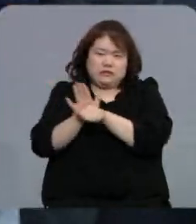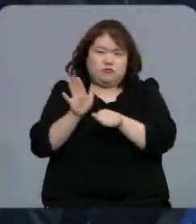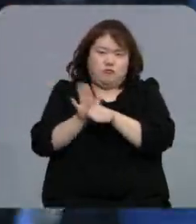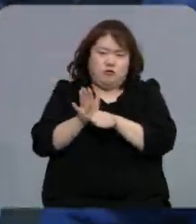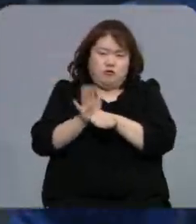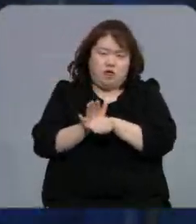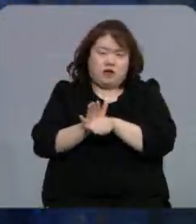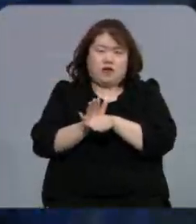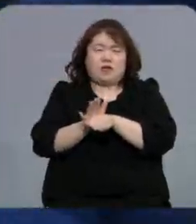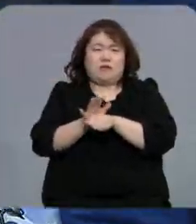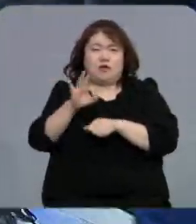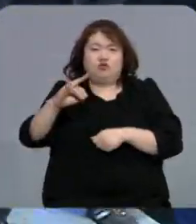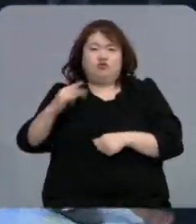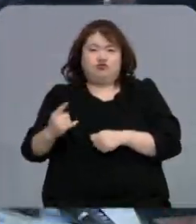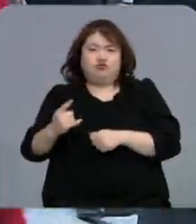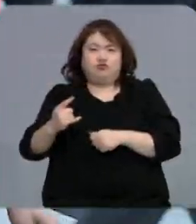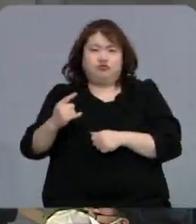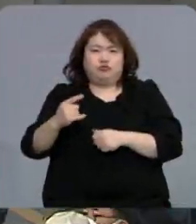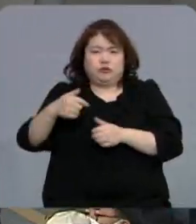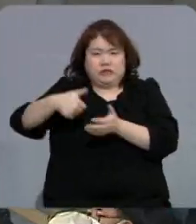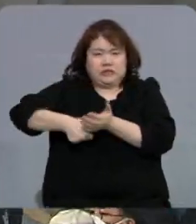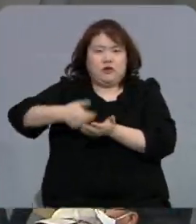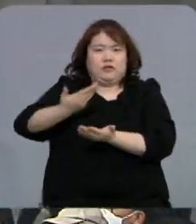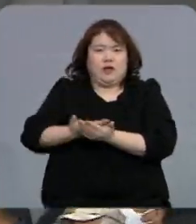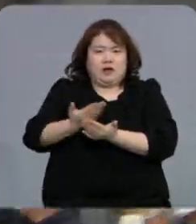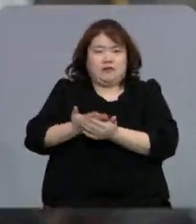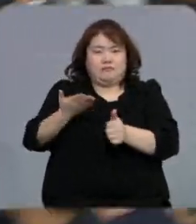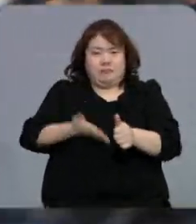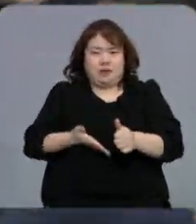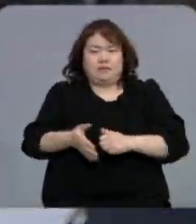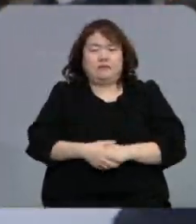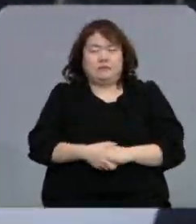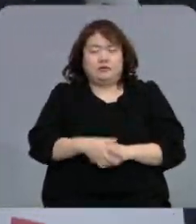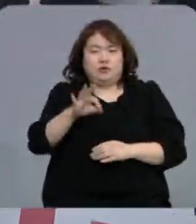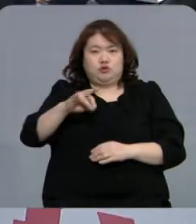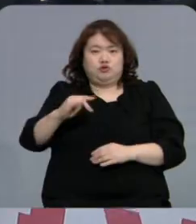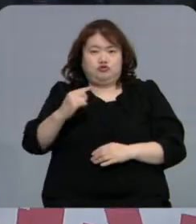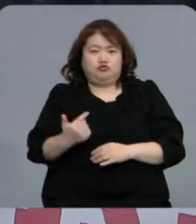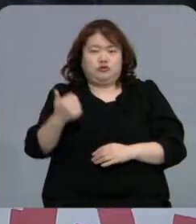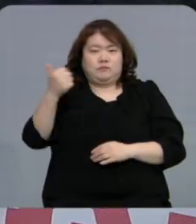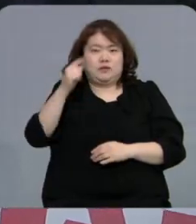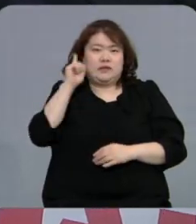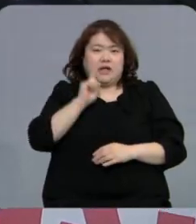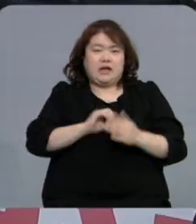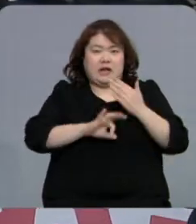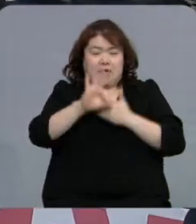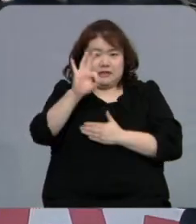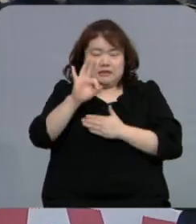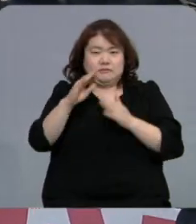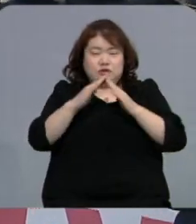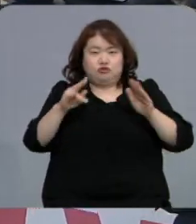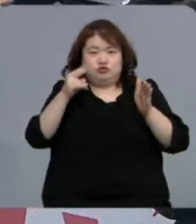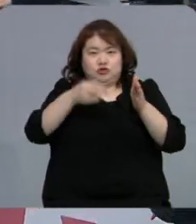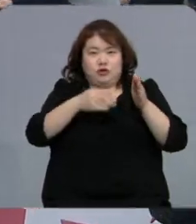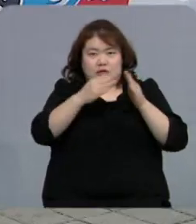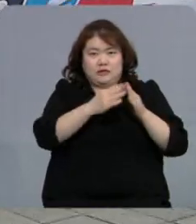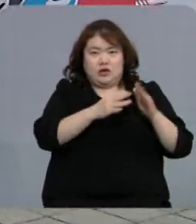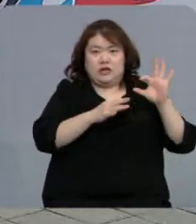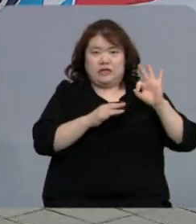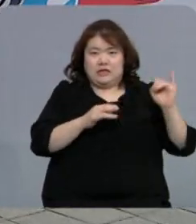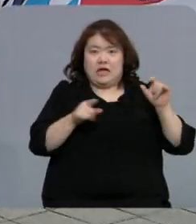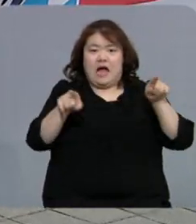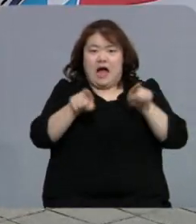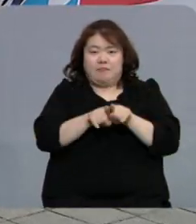않겠다며 윤 후보를 지지해달라고 말했습니다. 윤 후보는 내일 오전 전주역에서 이 대표와 함께